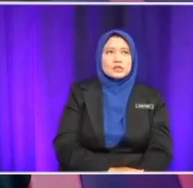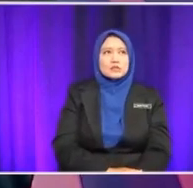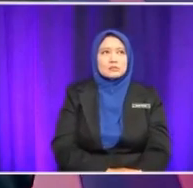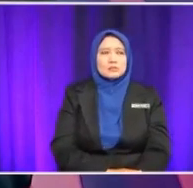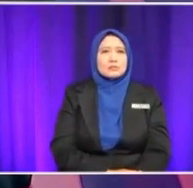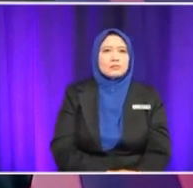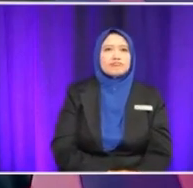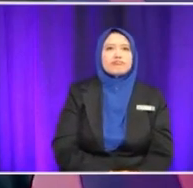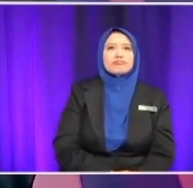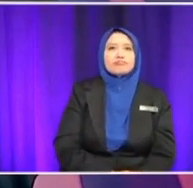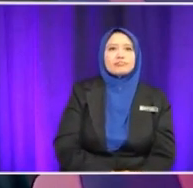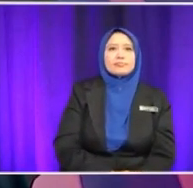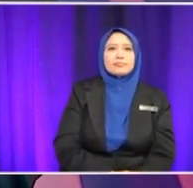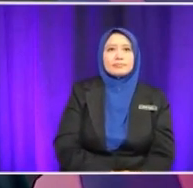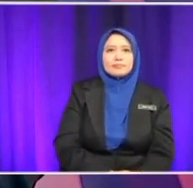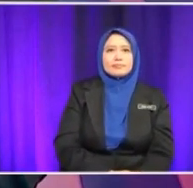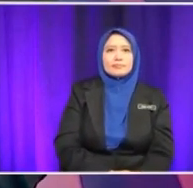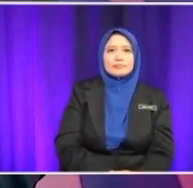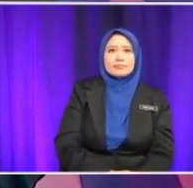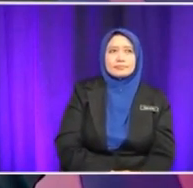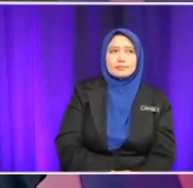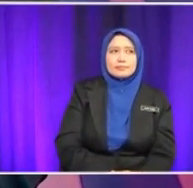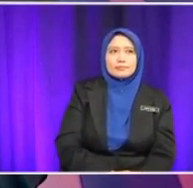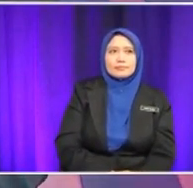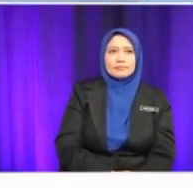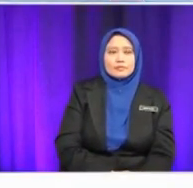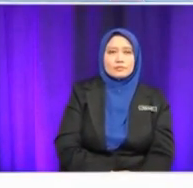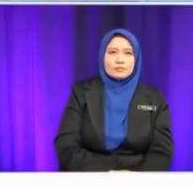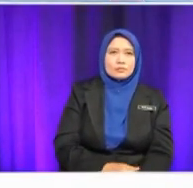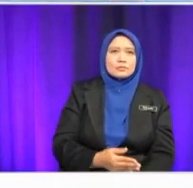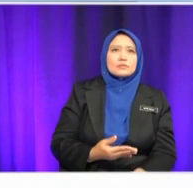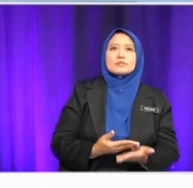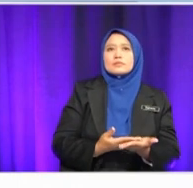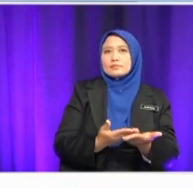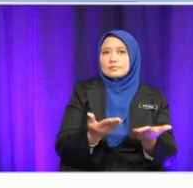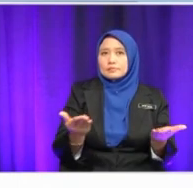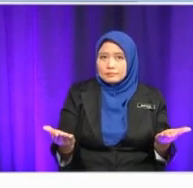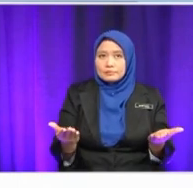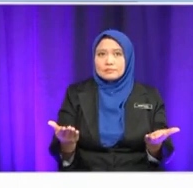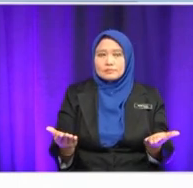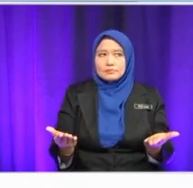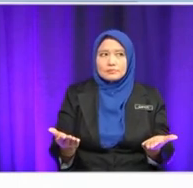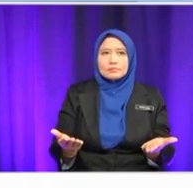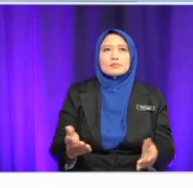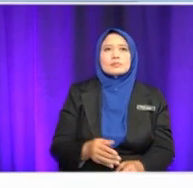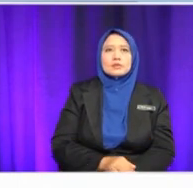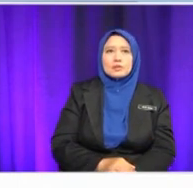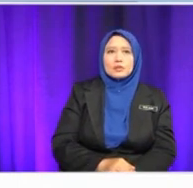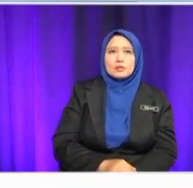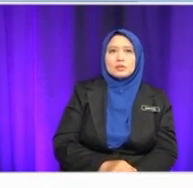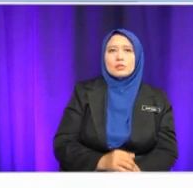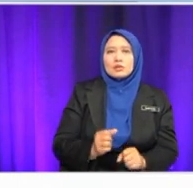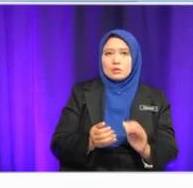in the personal kecerdasan intervensional melibatkan kemahiran